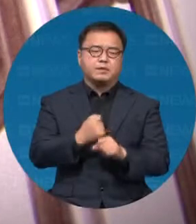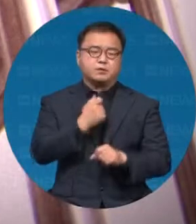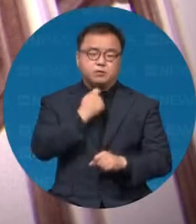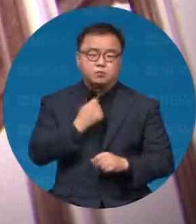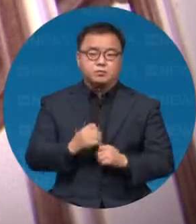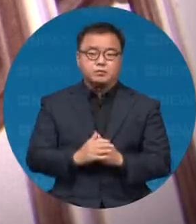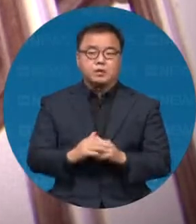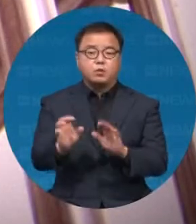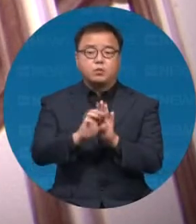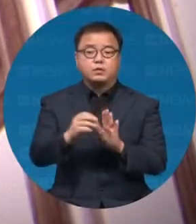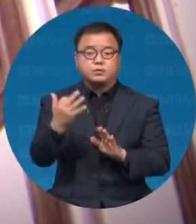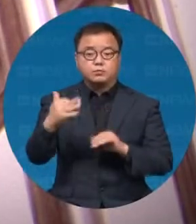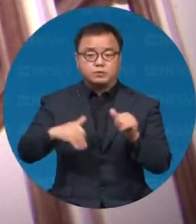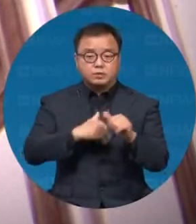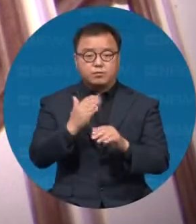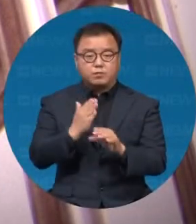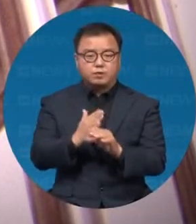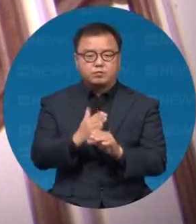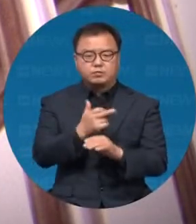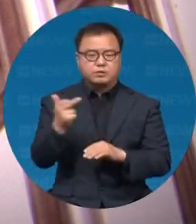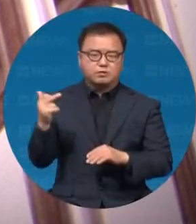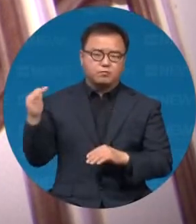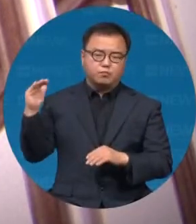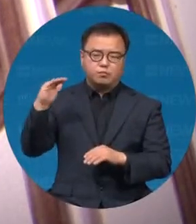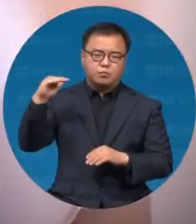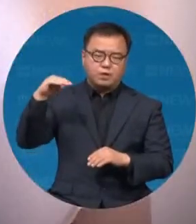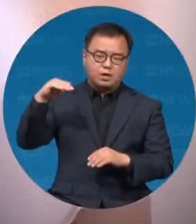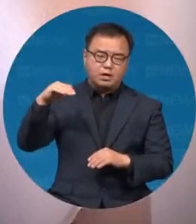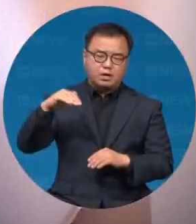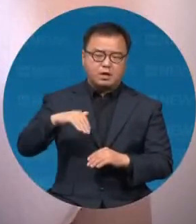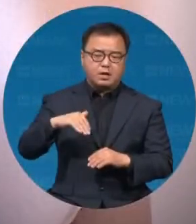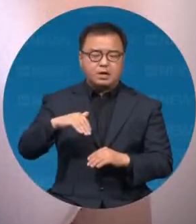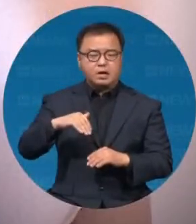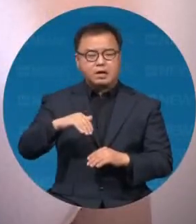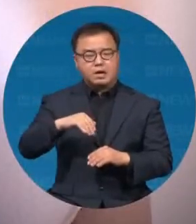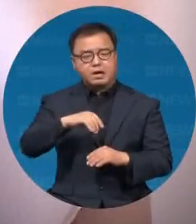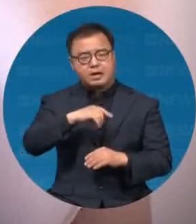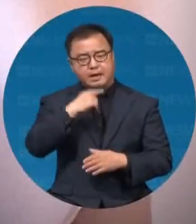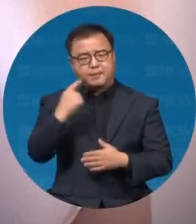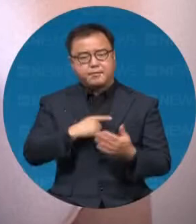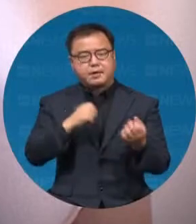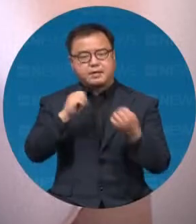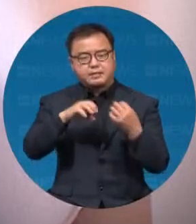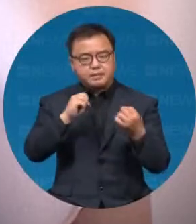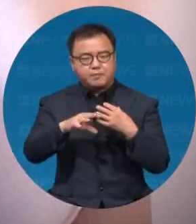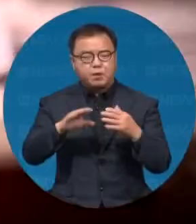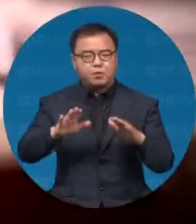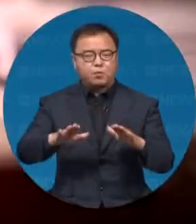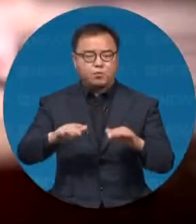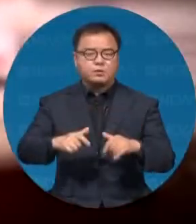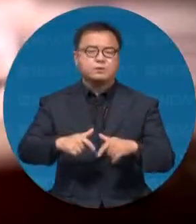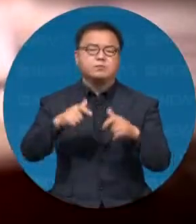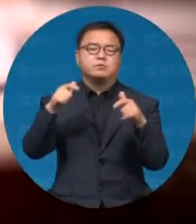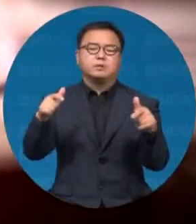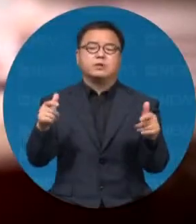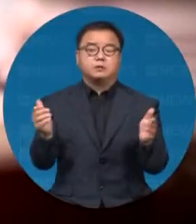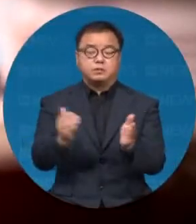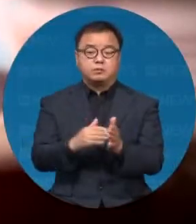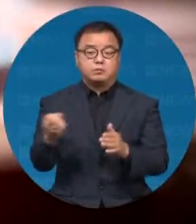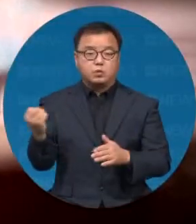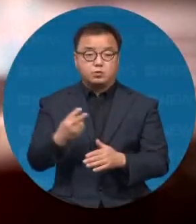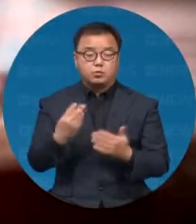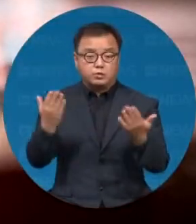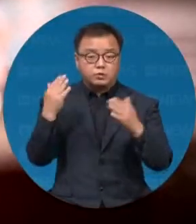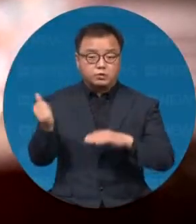코로나 1 그 상황으로 지난해 큰 폭으로 줄었던 학교폭력 피 의 응답률을 올해 다시 소풍 들었습니다 특히 등 규 수업이